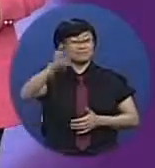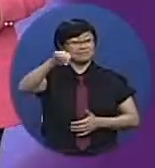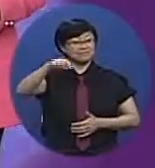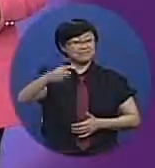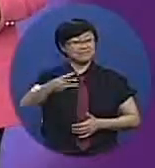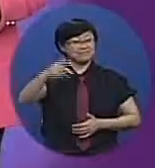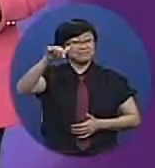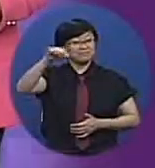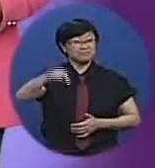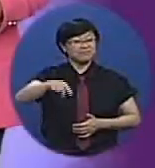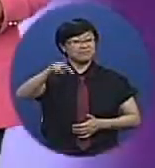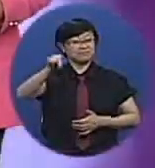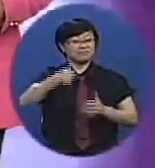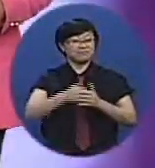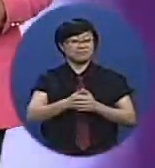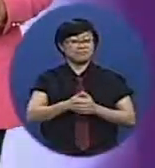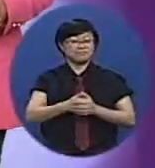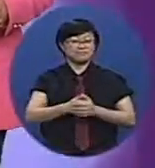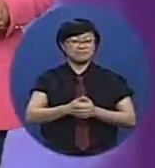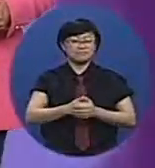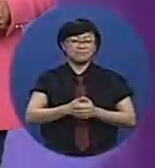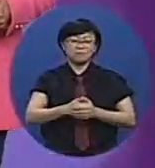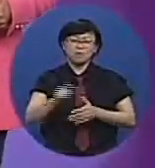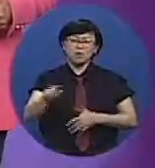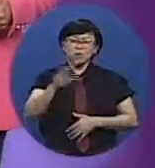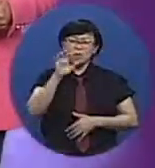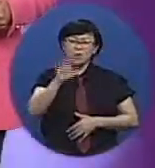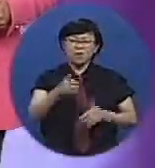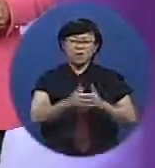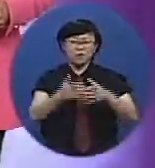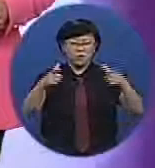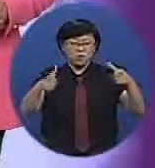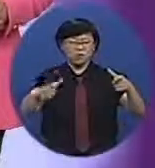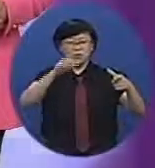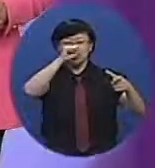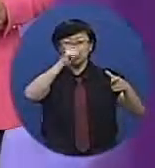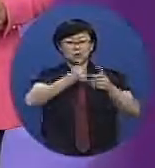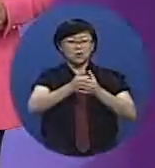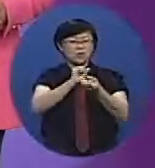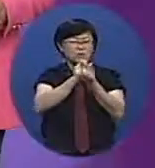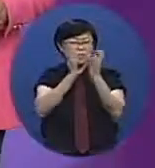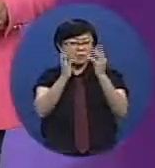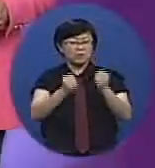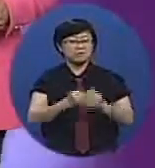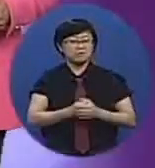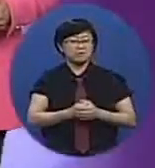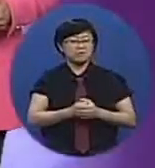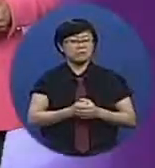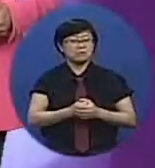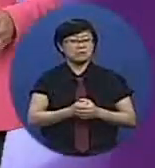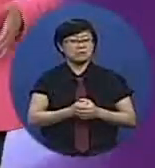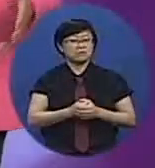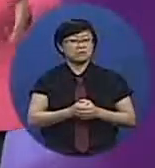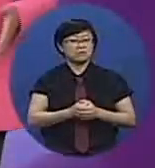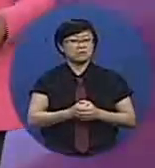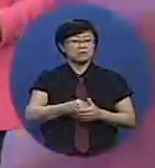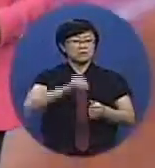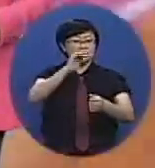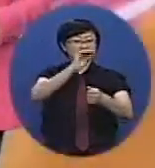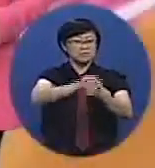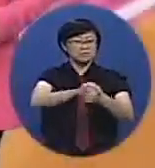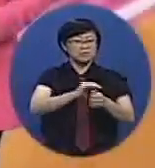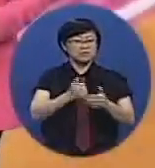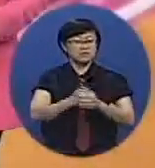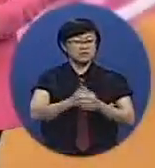네. 보문단지도 참 좋아요. 거기 네. 꽃도 많이 피고 네. 뭐 네. 경주